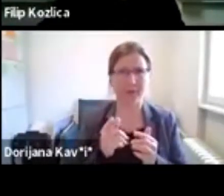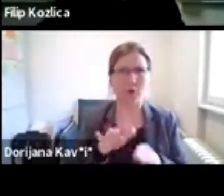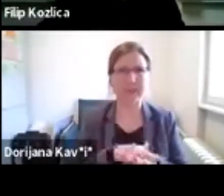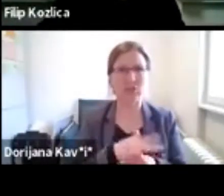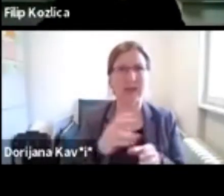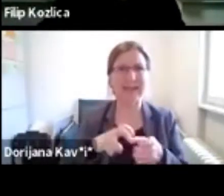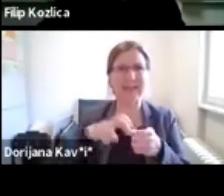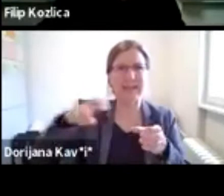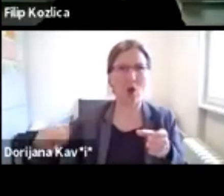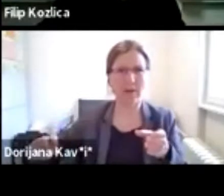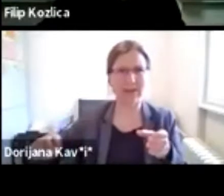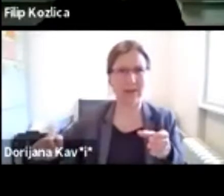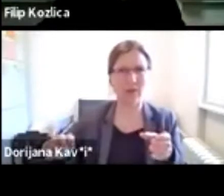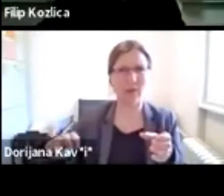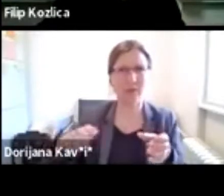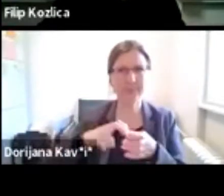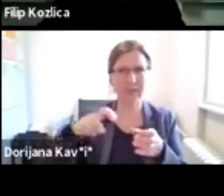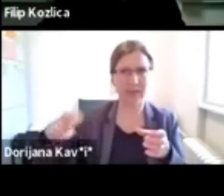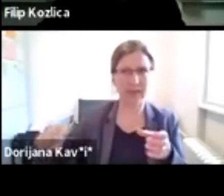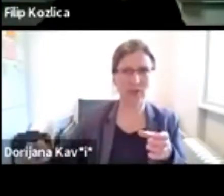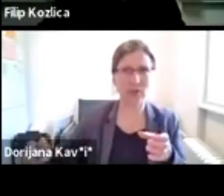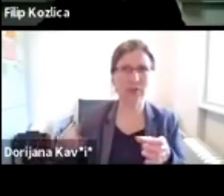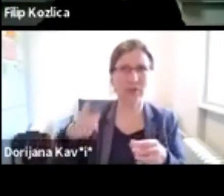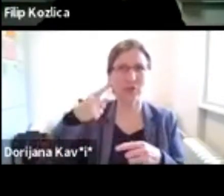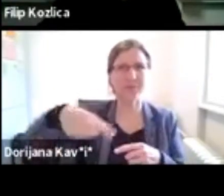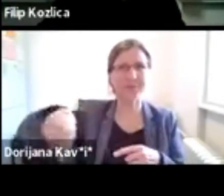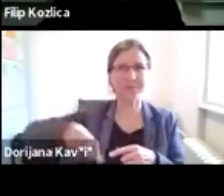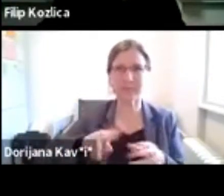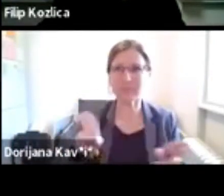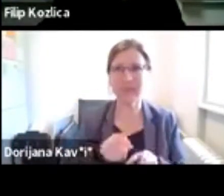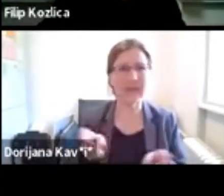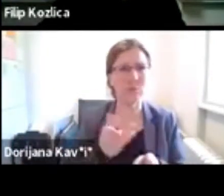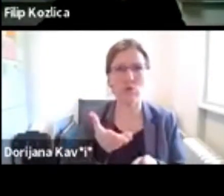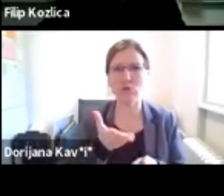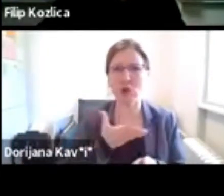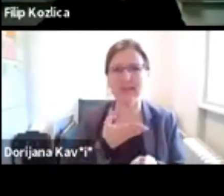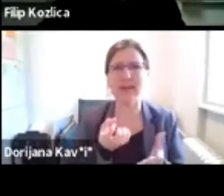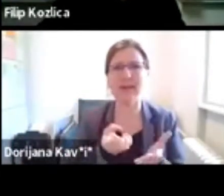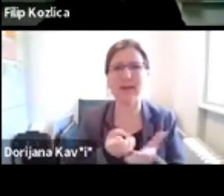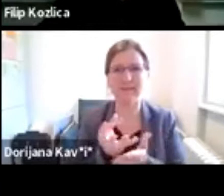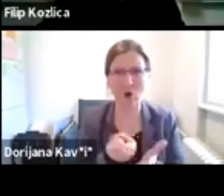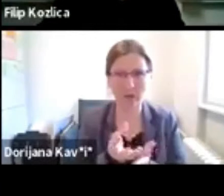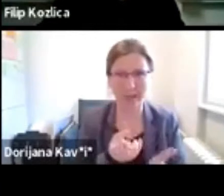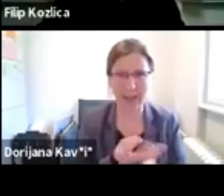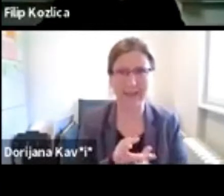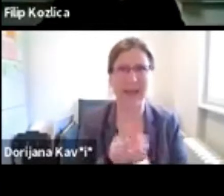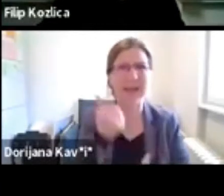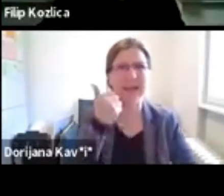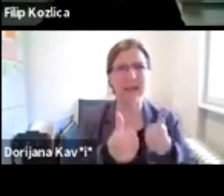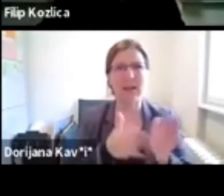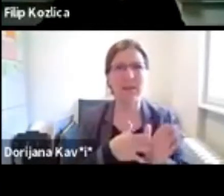izoliranosti od toga da ne mogu doći do potrebnih informacija, od toga da u šumi informacija kojim